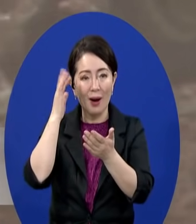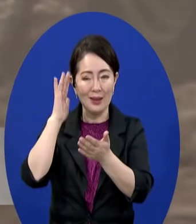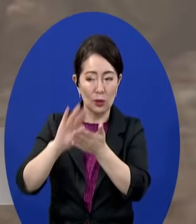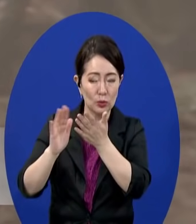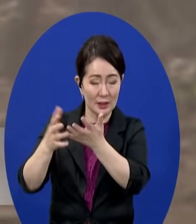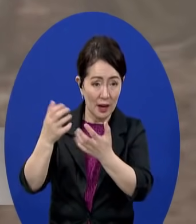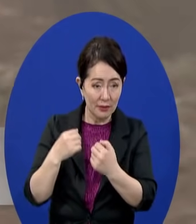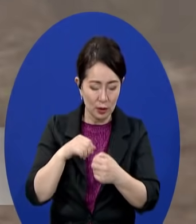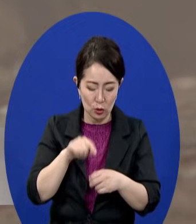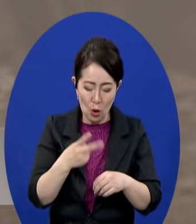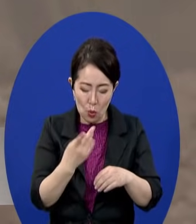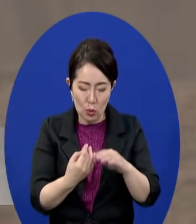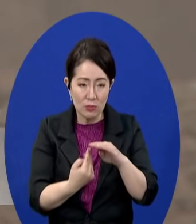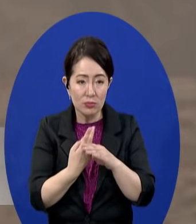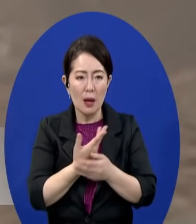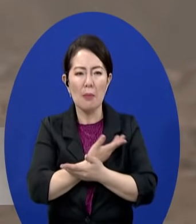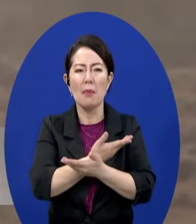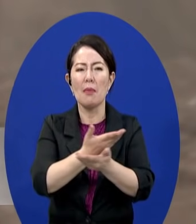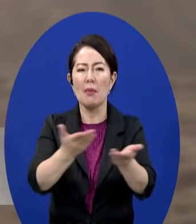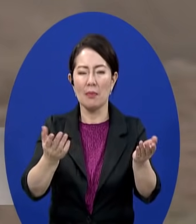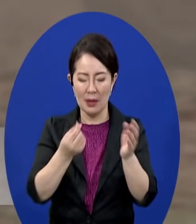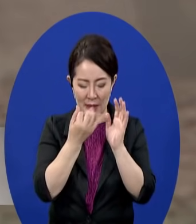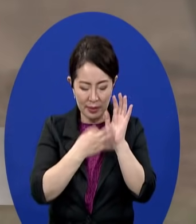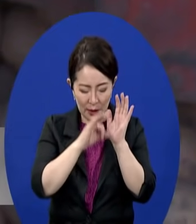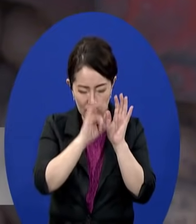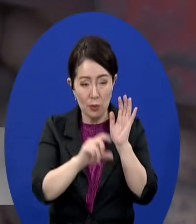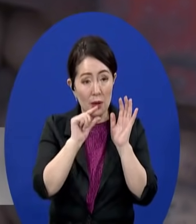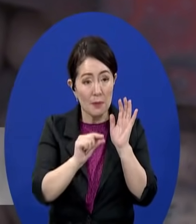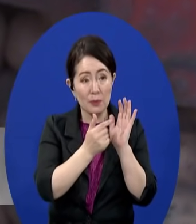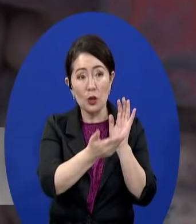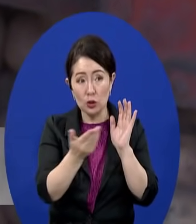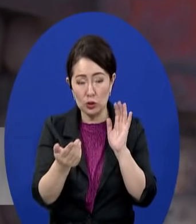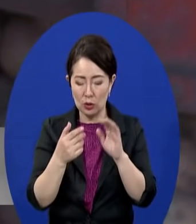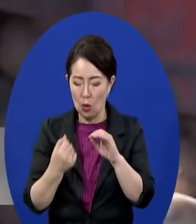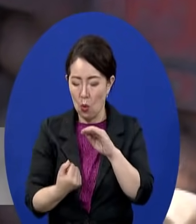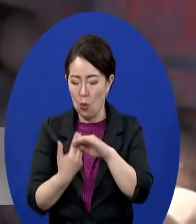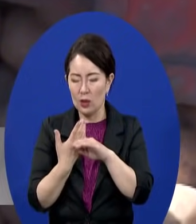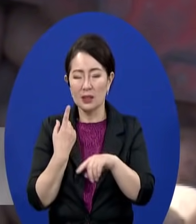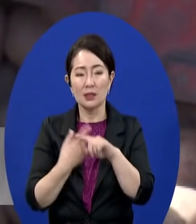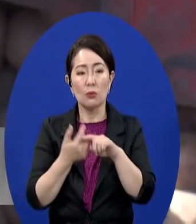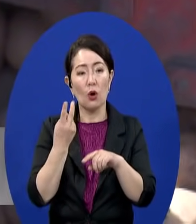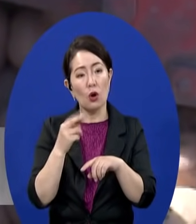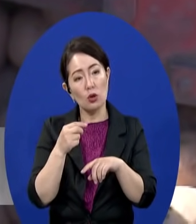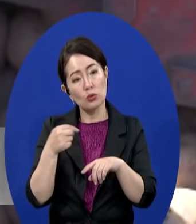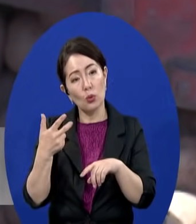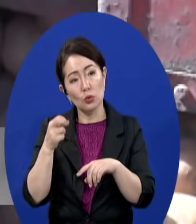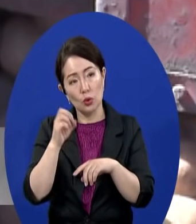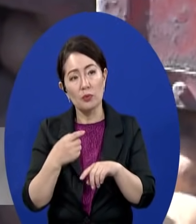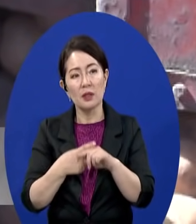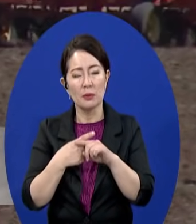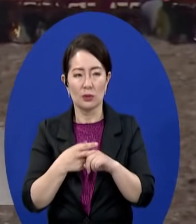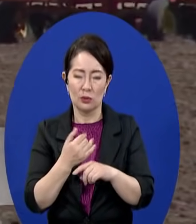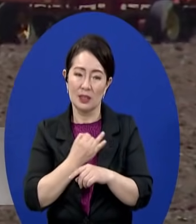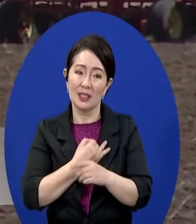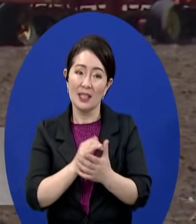хүнсний ногооны үрийг тариаланчдад 80% хөнгөлөлттэй үнээр нийлүүлсэн байна. Энэ нь ургацсан хэмжээг 20-30% нэмэгдүүлнэ хэмээн найдаж байгаа